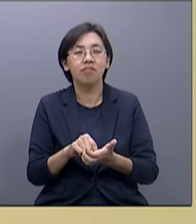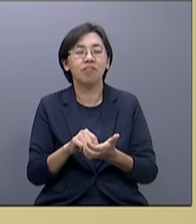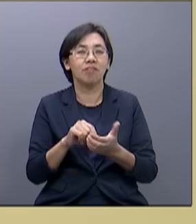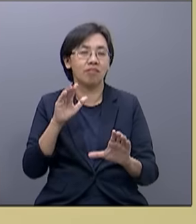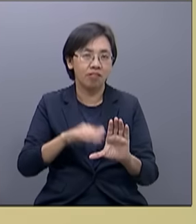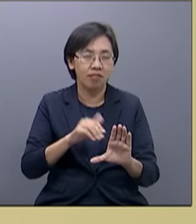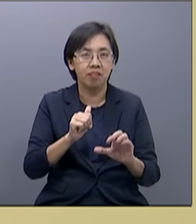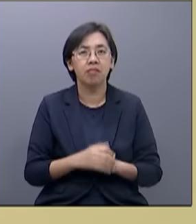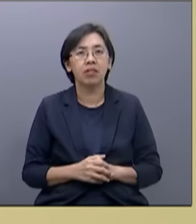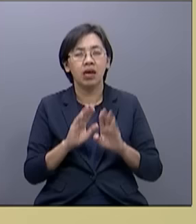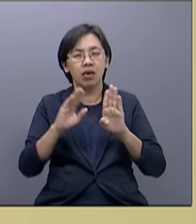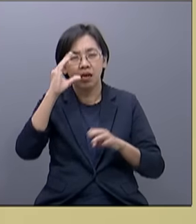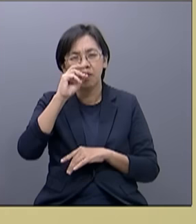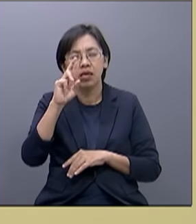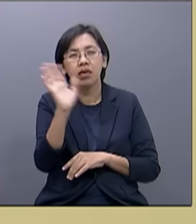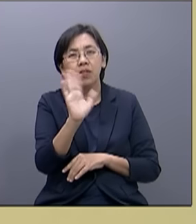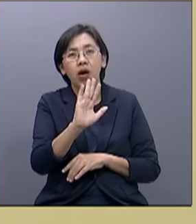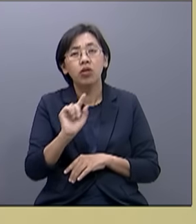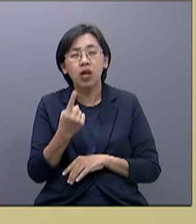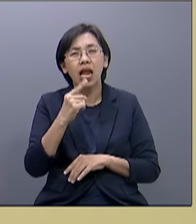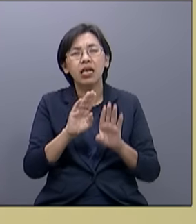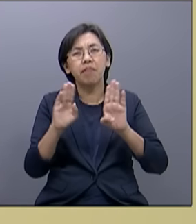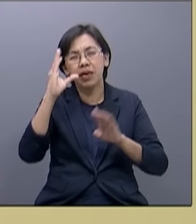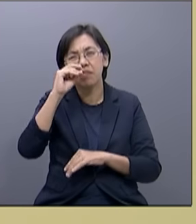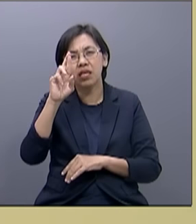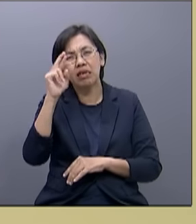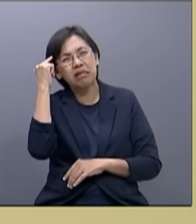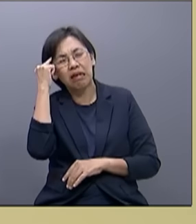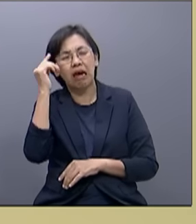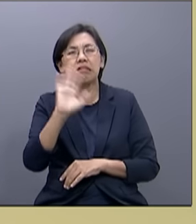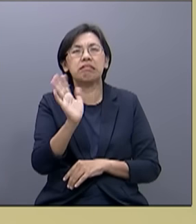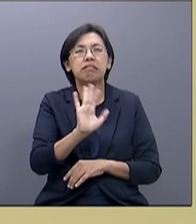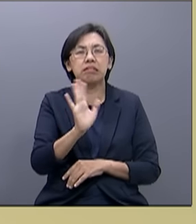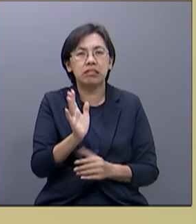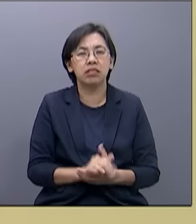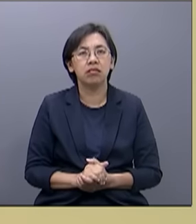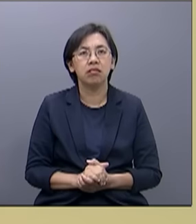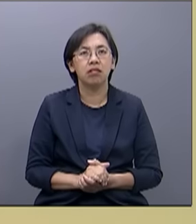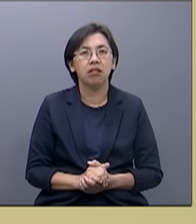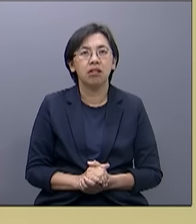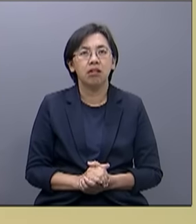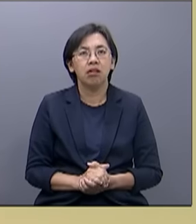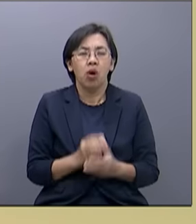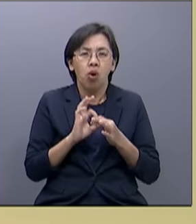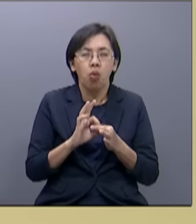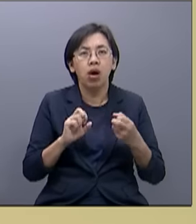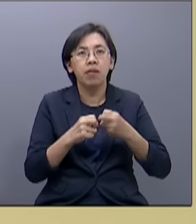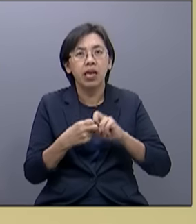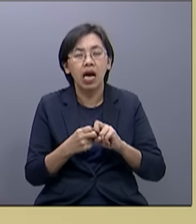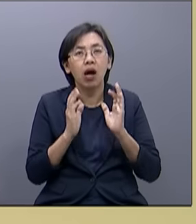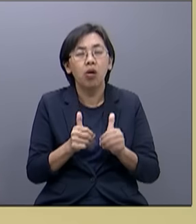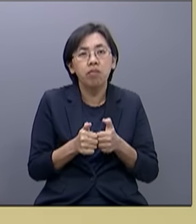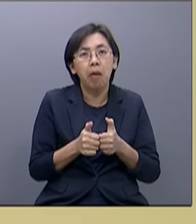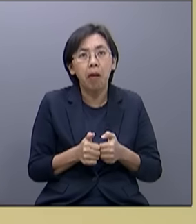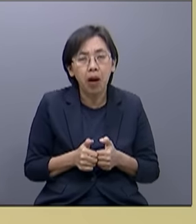ก็ไม่อยากที่จะเปิดเวลาเที่ยงคืนตอนแรกเรากะเปิดเที่ยงคืนแต่พอคุยกันในทางเทคนิคแล้วเนี่ยมันมีข้อห่วงใยนะครับเพราะว่าเกรงว่าจะไม่มี